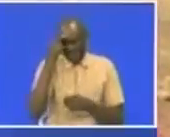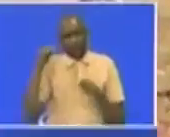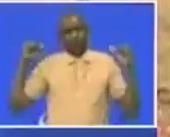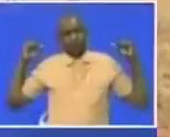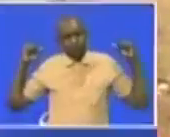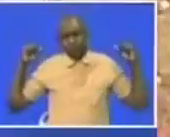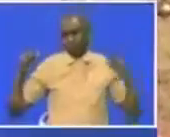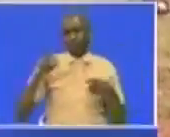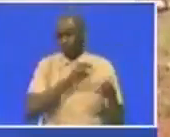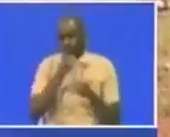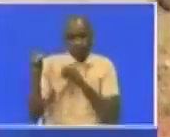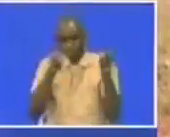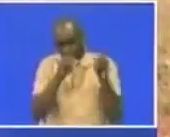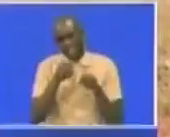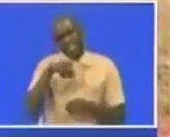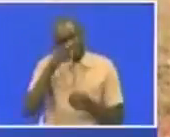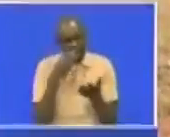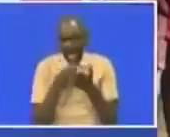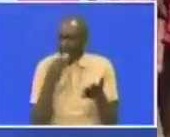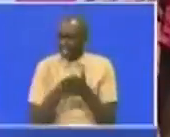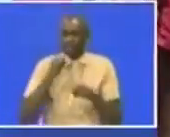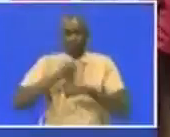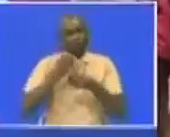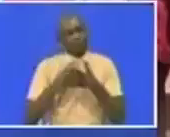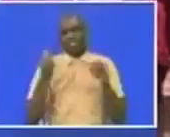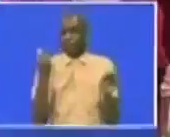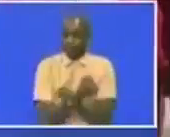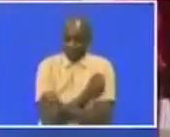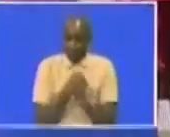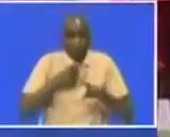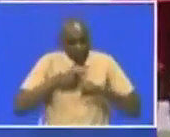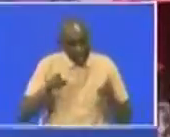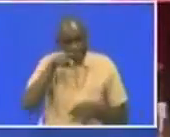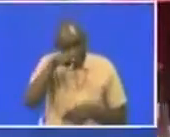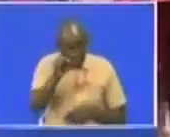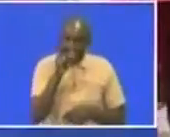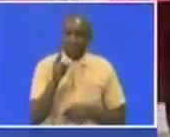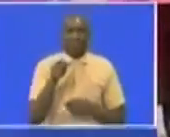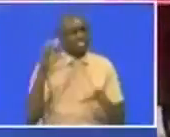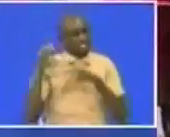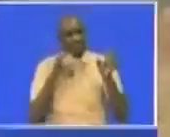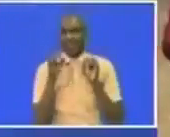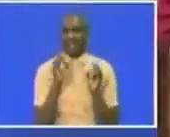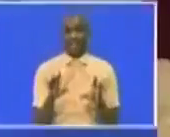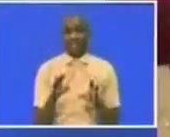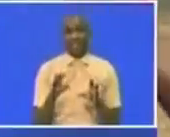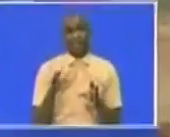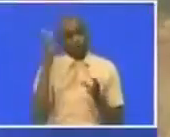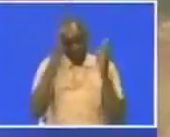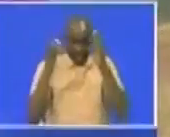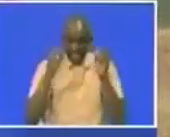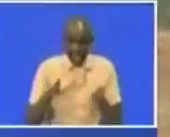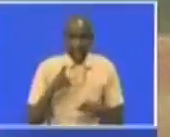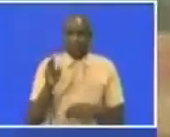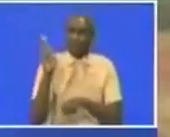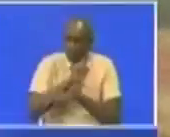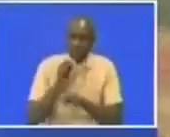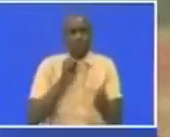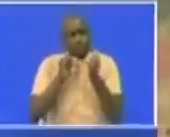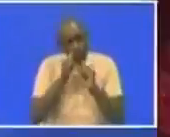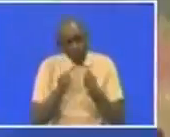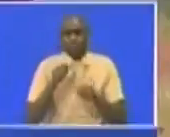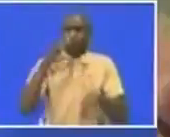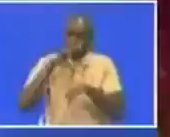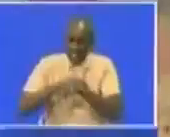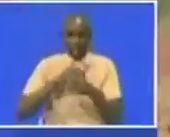kumpeleka shule maalum zilikuwa nje ya uwezo wao. Lakini hilo halikumkuna kichwa Victor. Anaitumia mno michezo